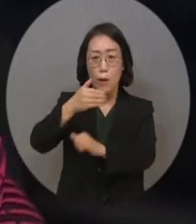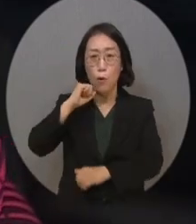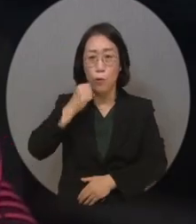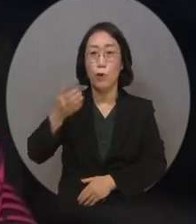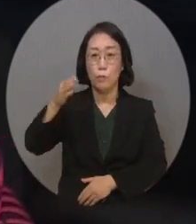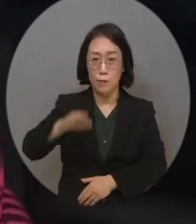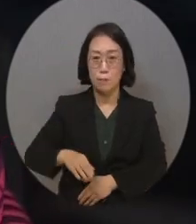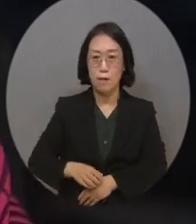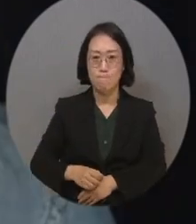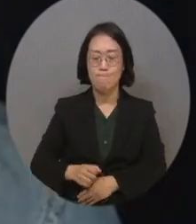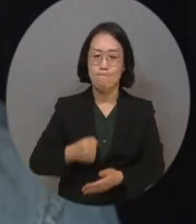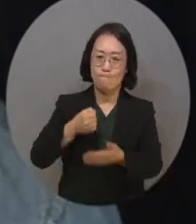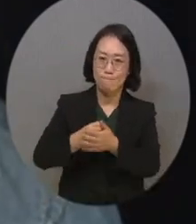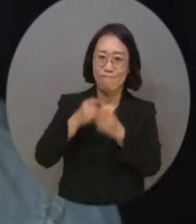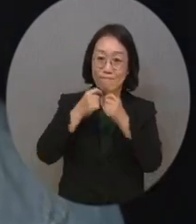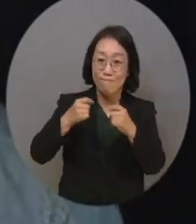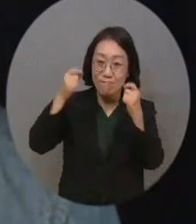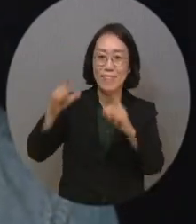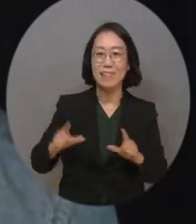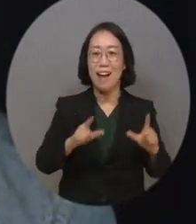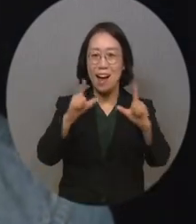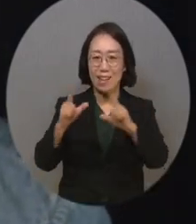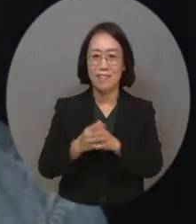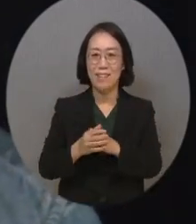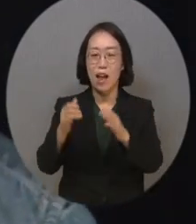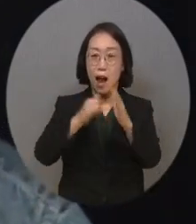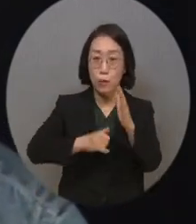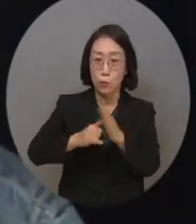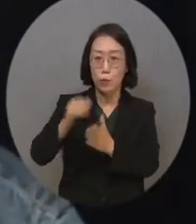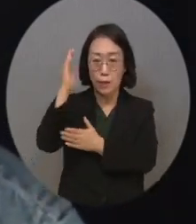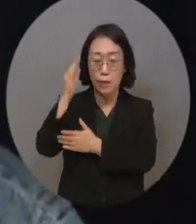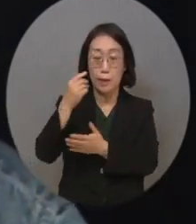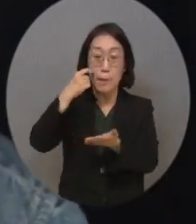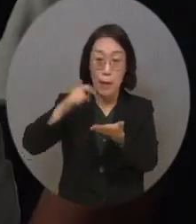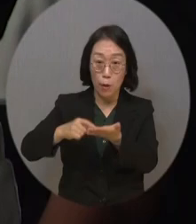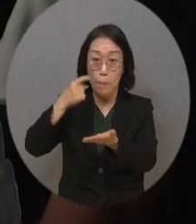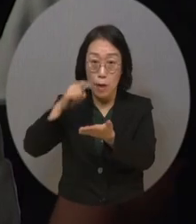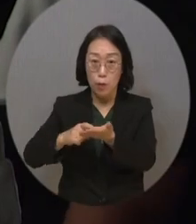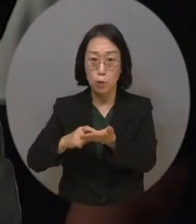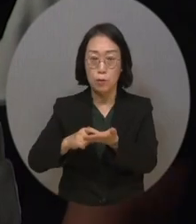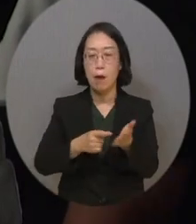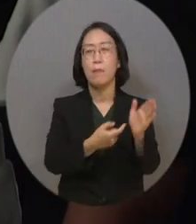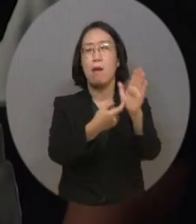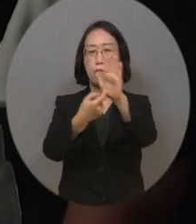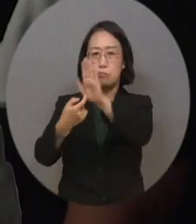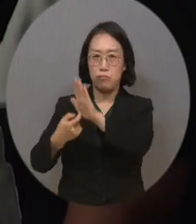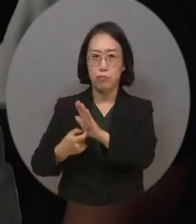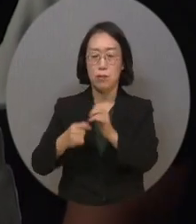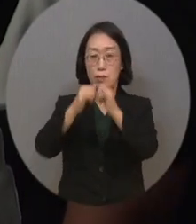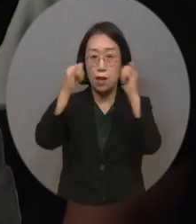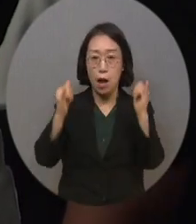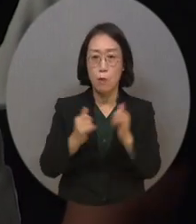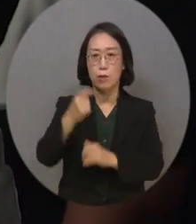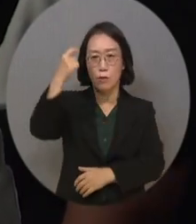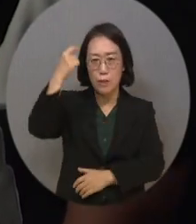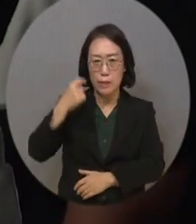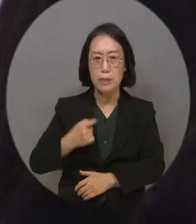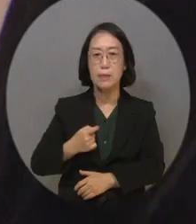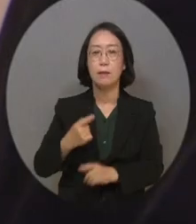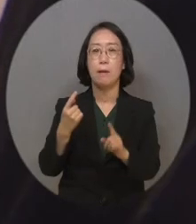을를 애인 족들의 이야기를 발굴하고이를 공유해 사적 인식을 한다는